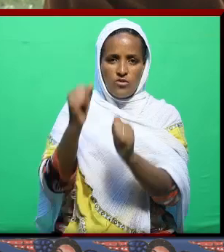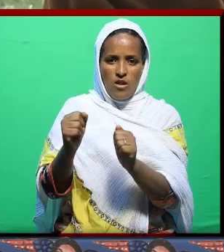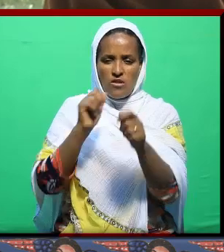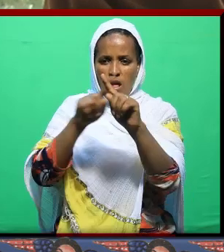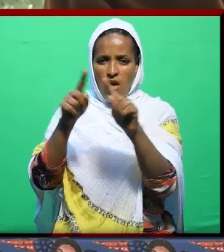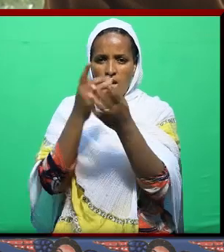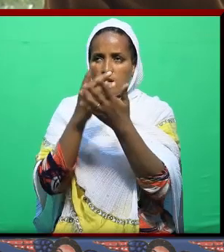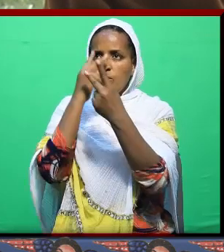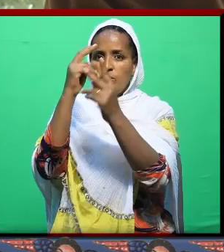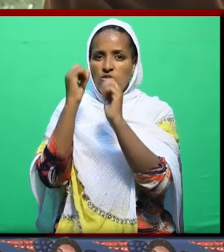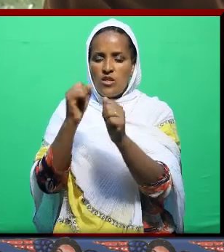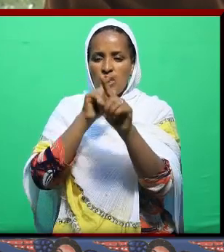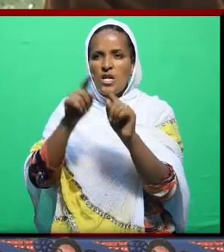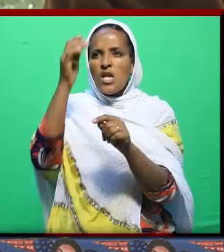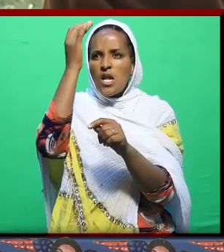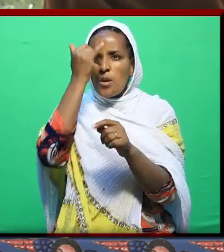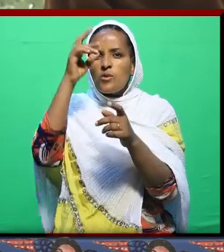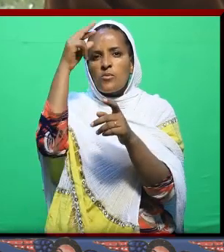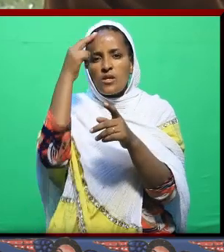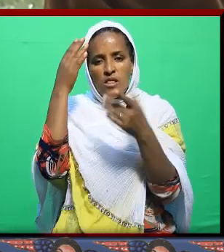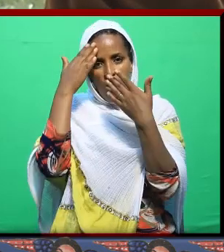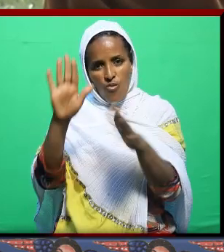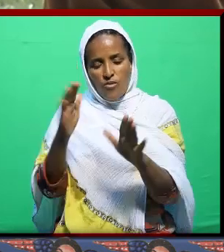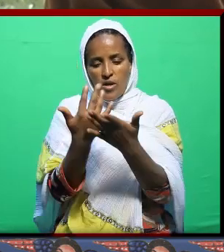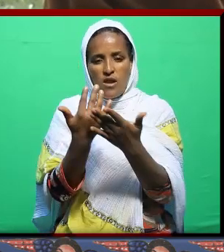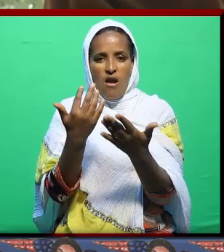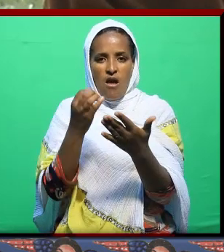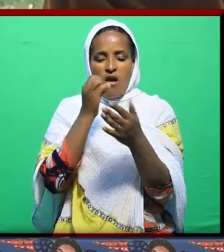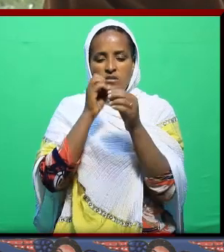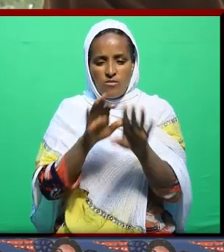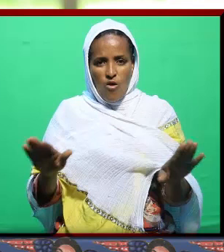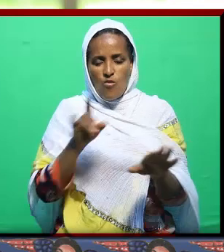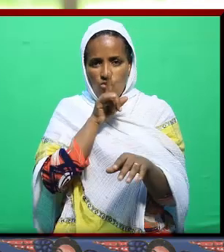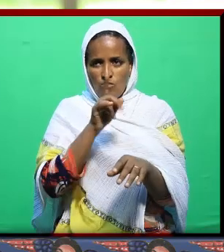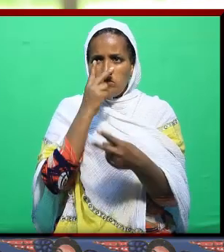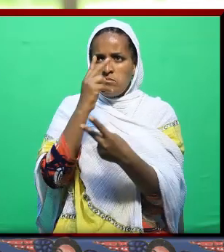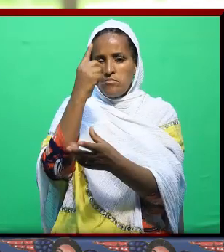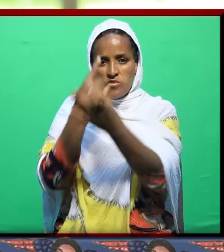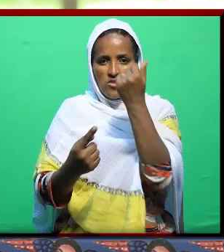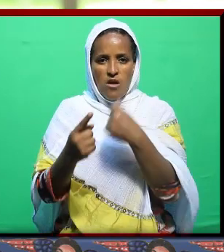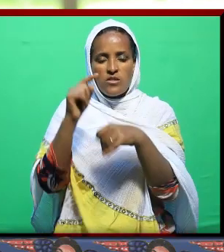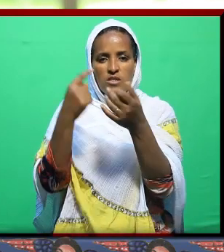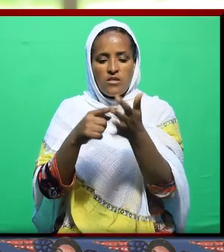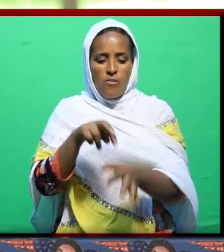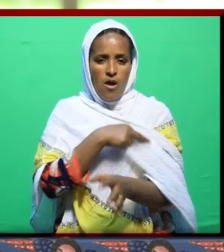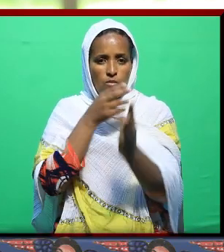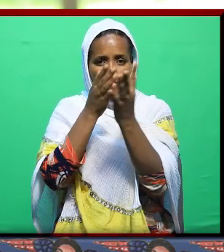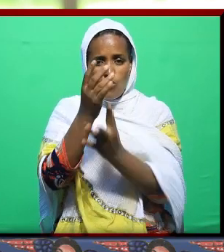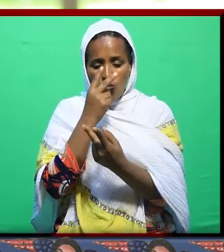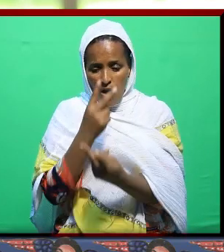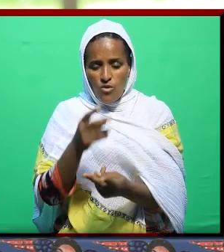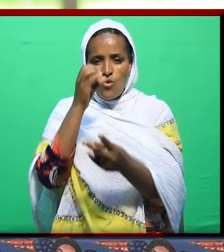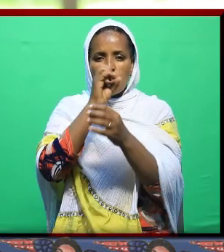የተለያዩ ነገሮችን መመልከት ይችላል። ግን ለምን እንደሆነ አያውቅም። ገና ጽማዌ ነውና ጭመታ ነውና። ስለዚህ በሃይማኖት መልኩ